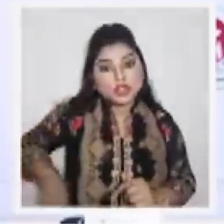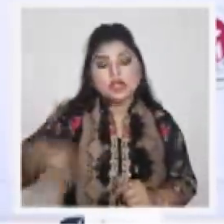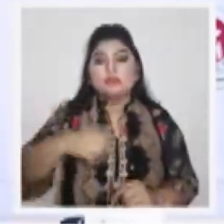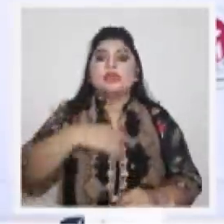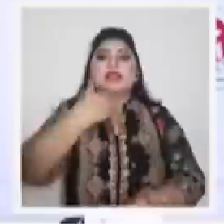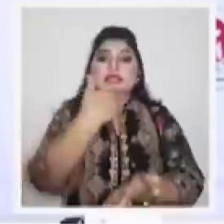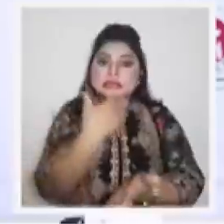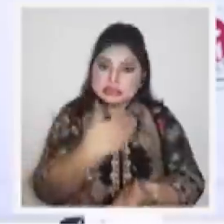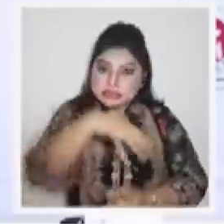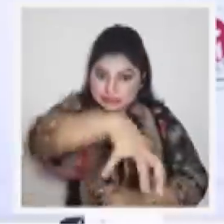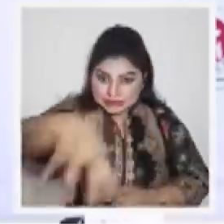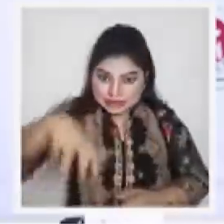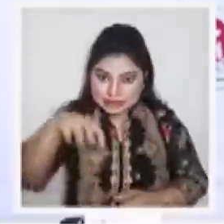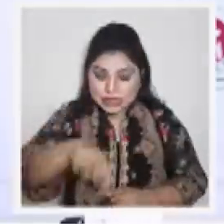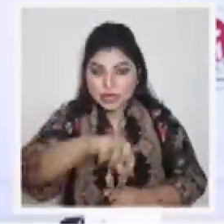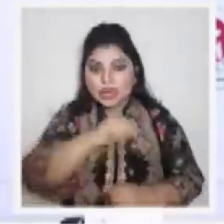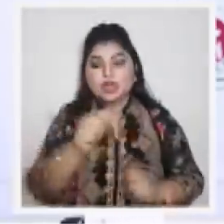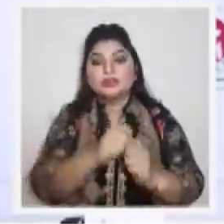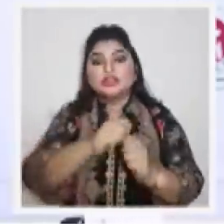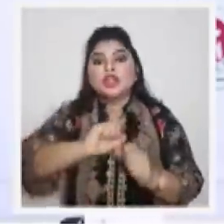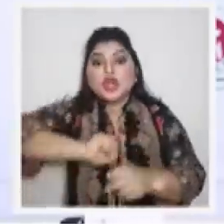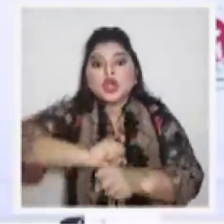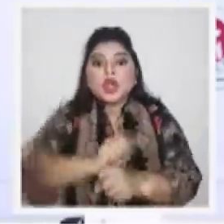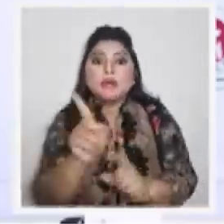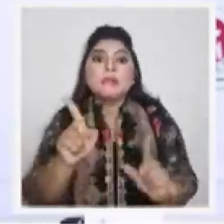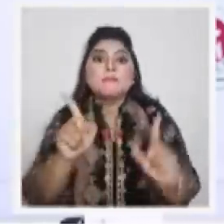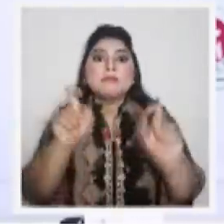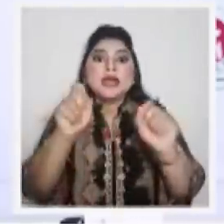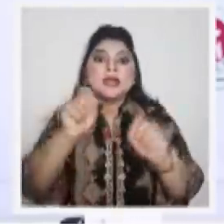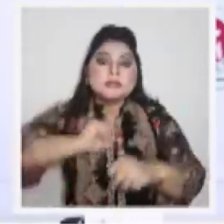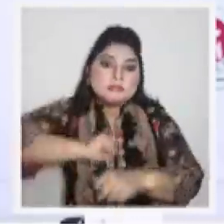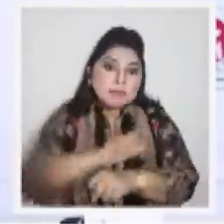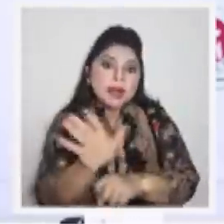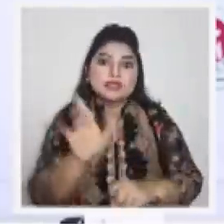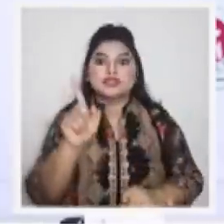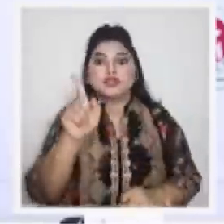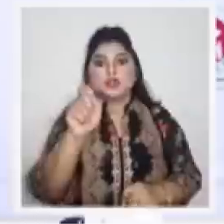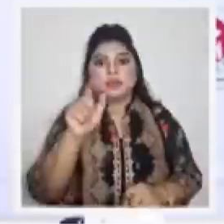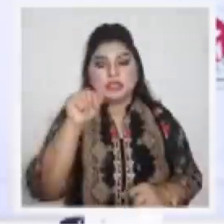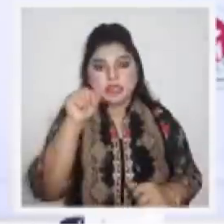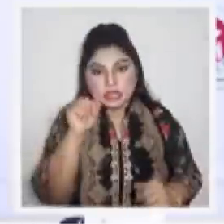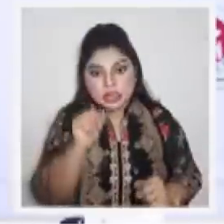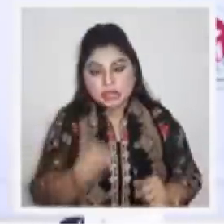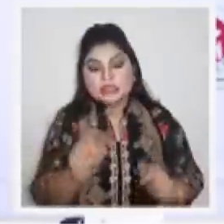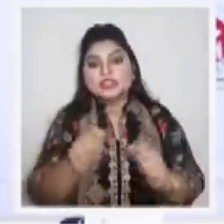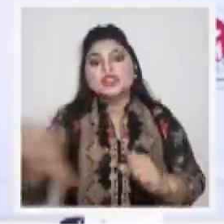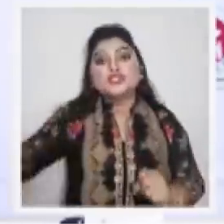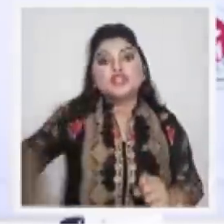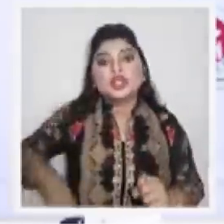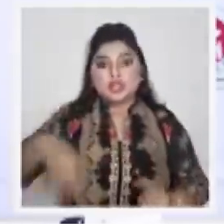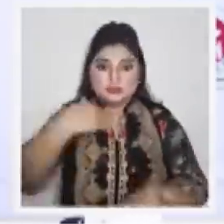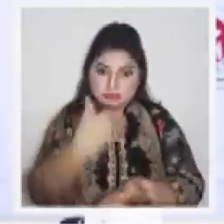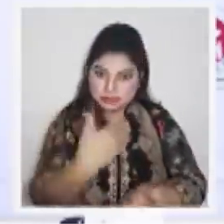1,040.7 10 লক্ষ লোকের মধ্যে। এবং চট্টগ্রাম ডিভিশনের 11টি জেলায় কনফার্ম কোভিড